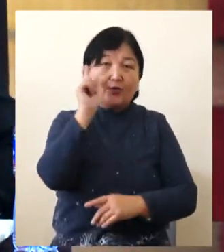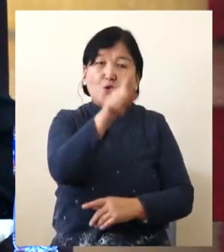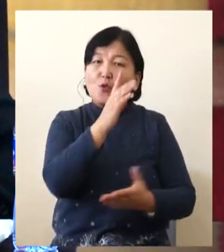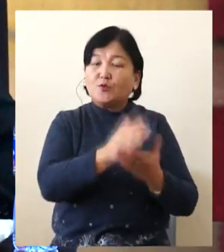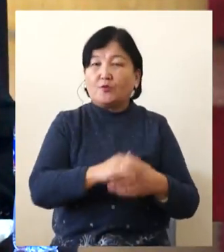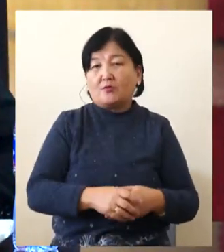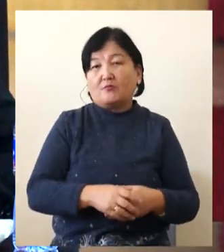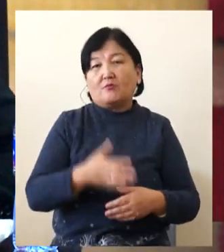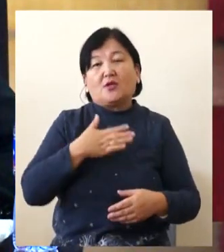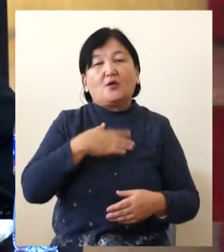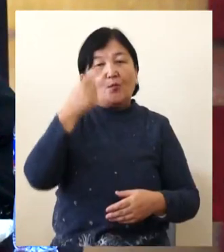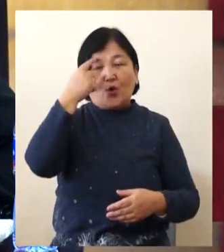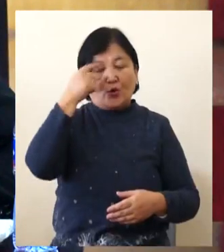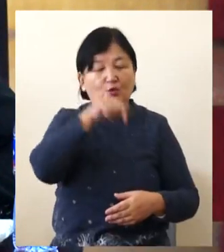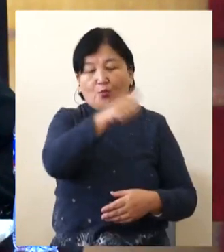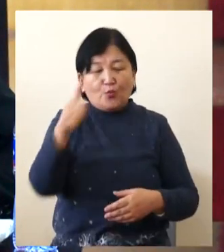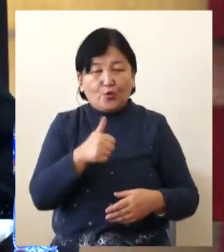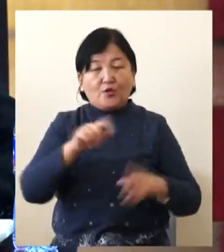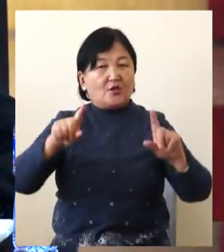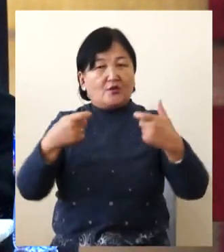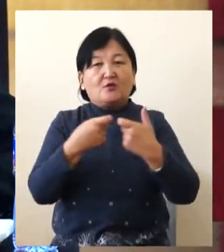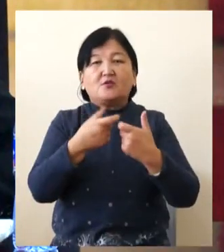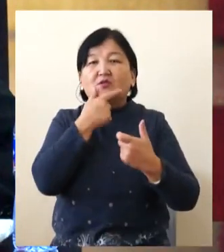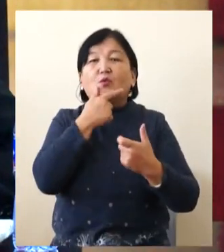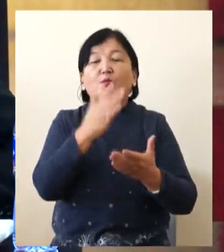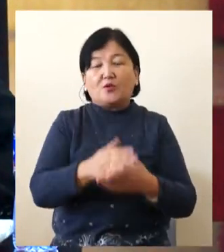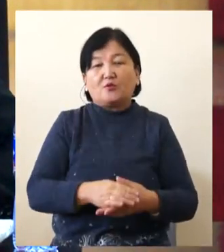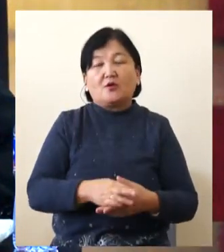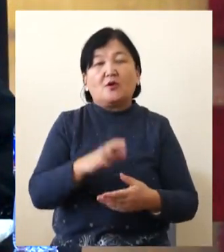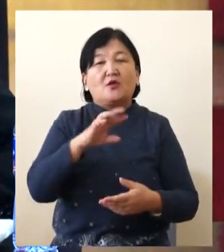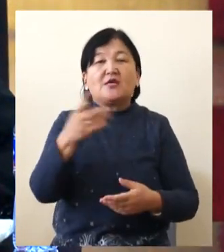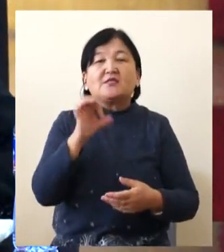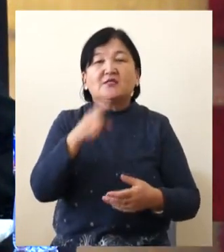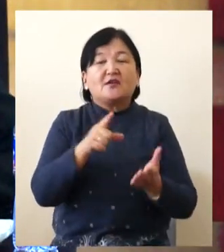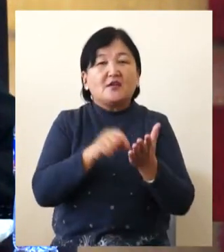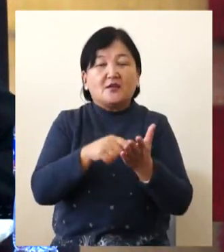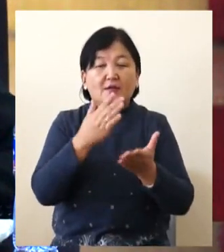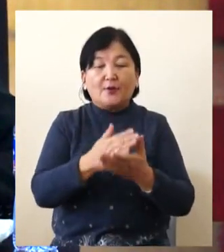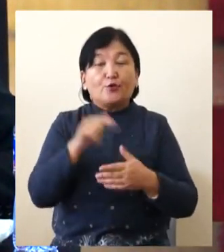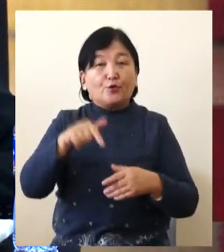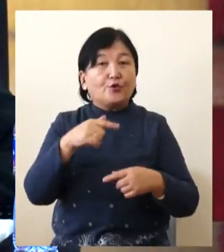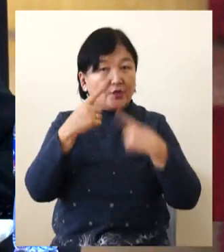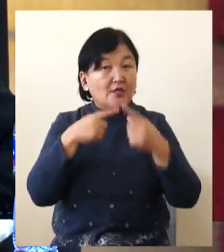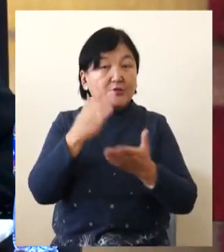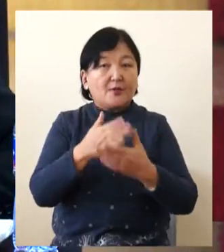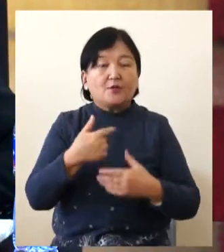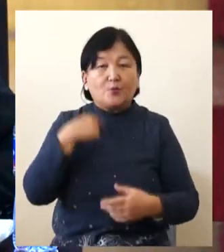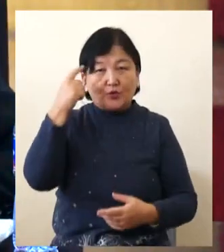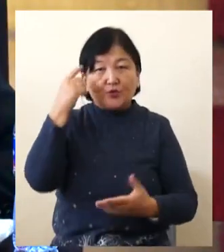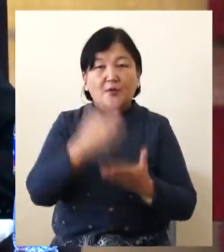Яг л энд юм би янзалж чадахгүй ш. Гэтэл янзлээ. Тэр тухайн өнөөдөр яриа болж байна гэж ойлгож